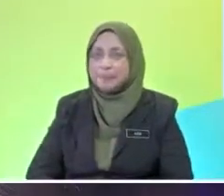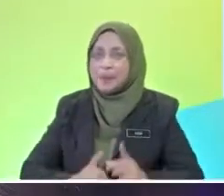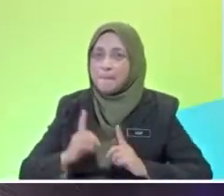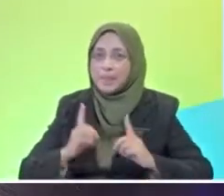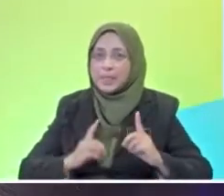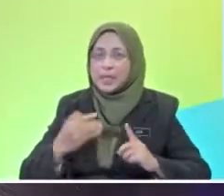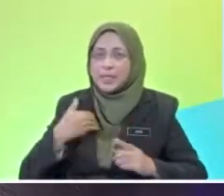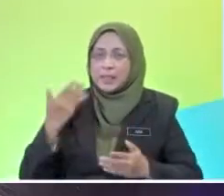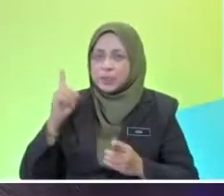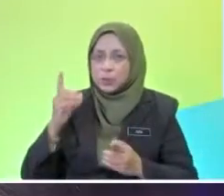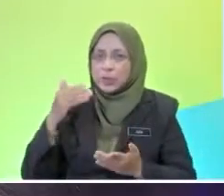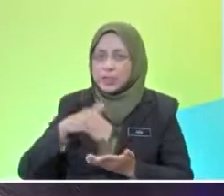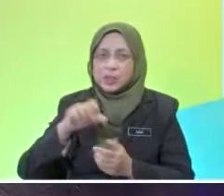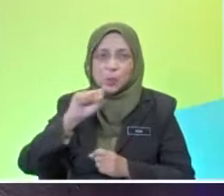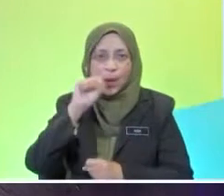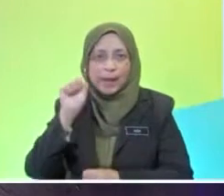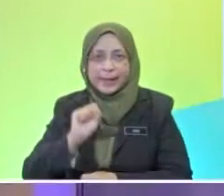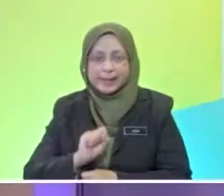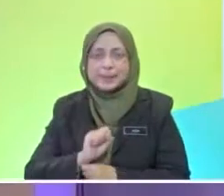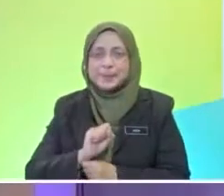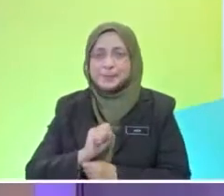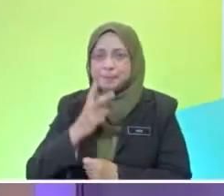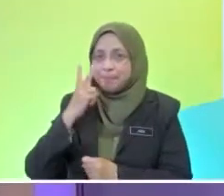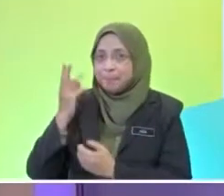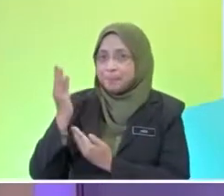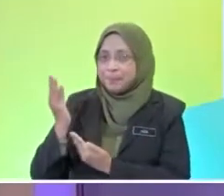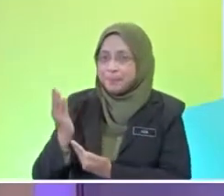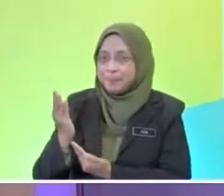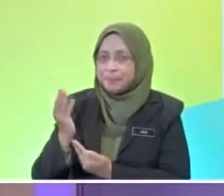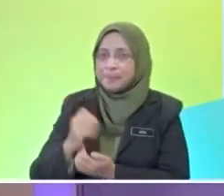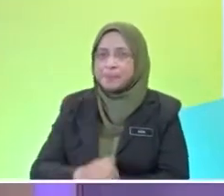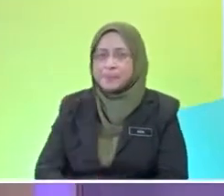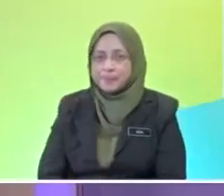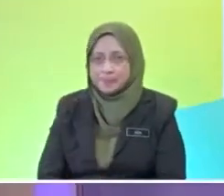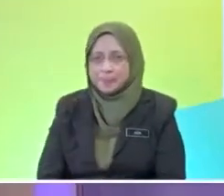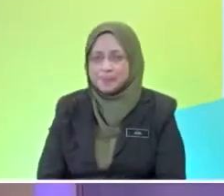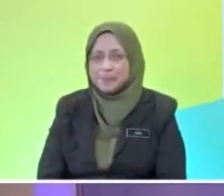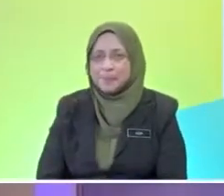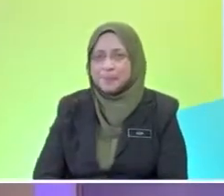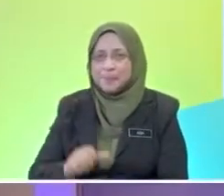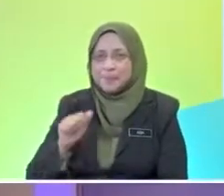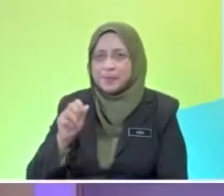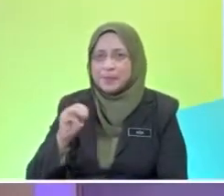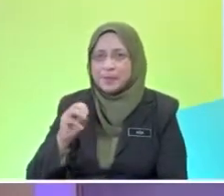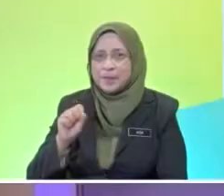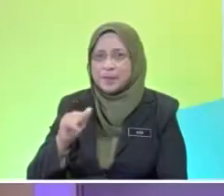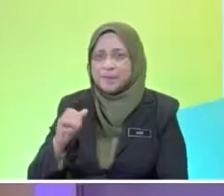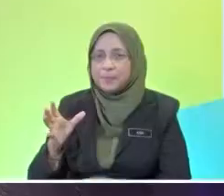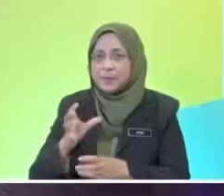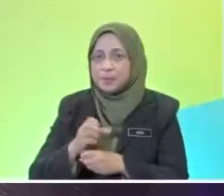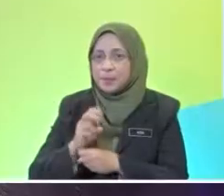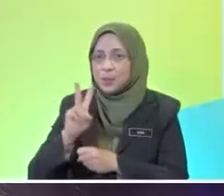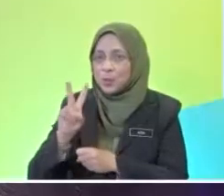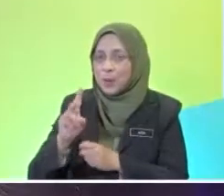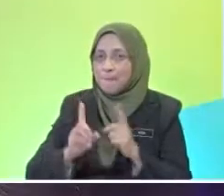carta ganjaran tu tadi. Okey, kita tengok dekat sini sekarang ni Amsyar dapat 2, Abang Syuan. Amsyar dapat 2. Okey, Amsyar tengah mendahului.